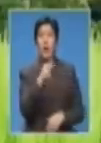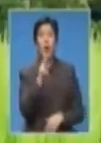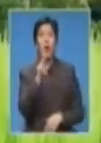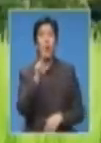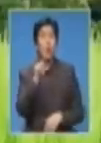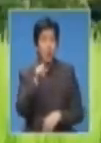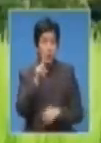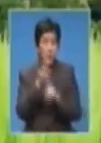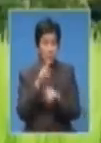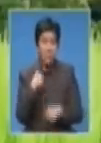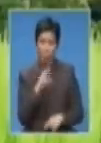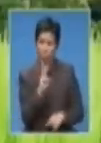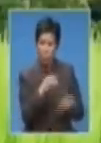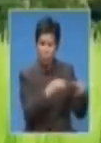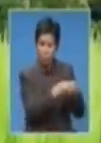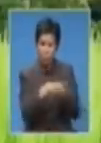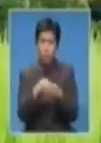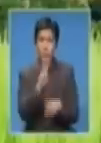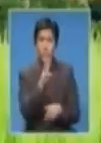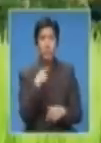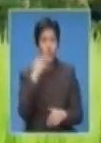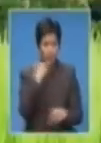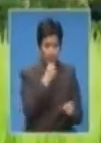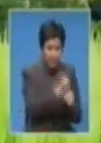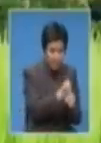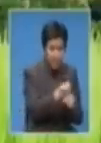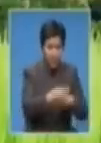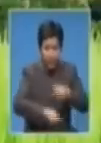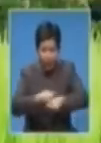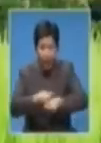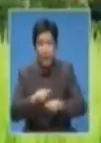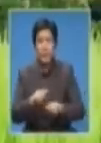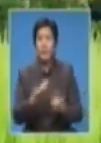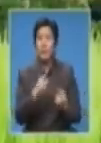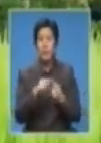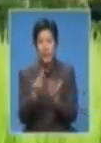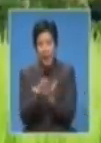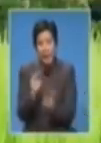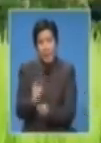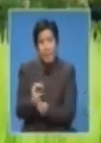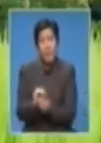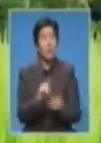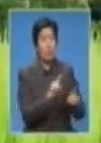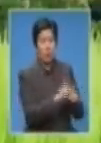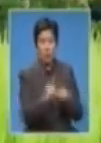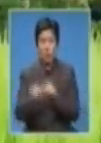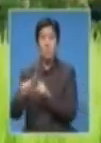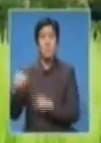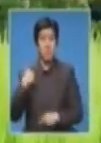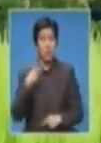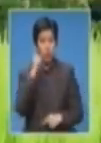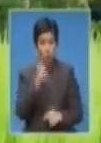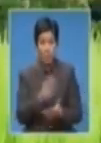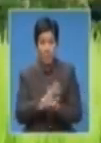มีความแตกต่างกันออกไปนะครับตั้งแต่ผลิตขายจำหน่ายออมทรัพย์มีหมดอ่ะนะวันนี้ต้อง